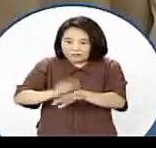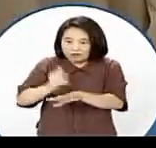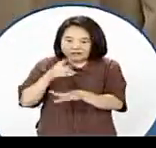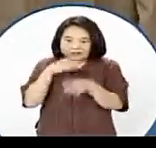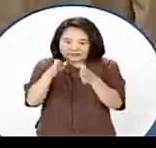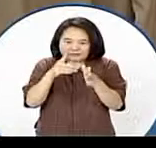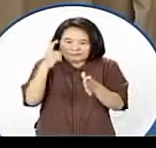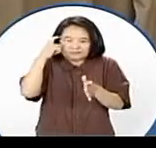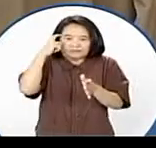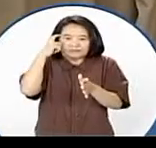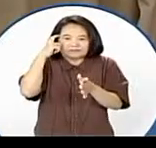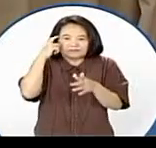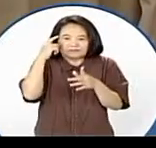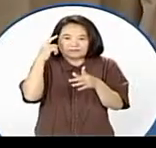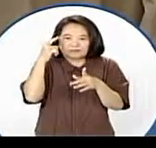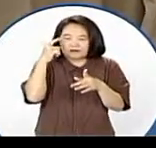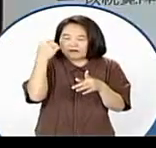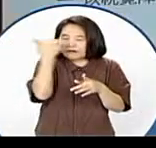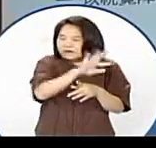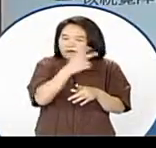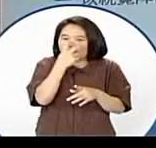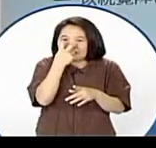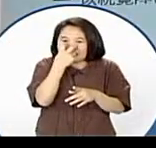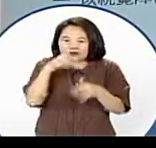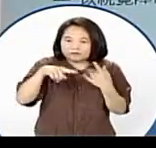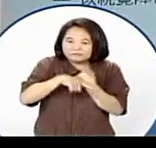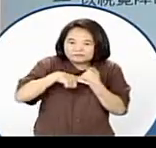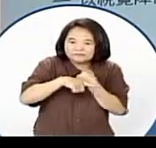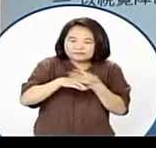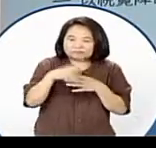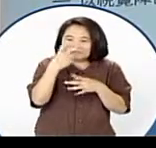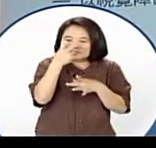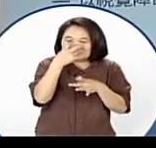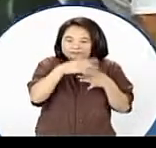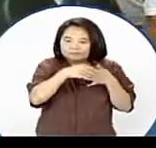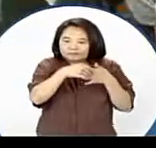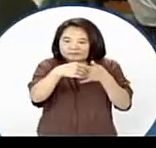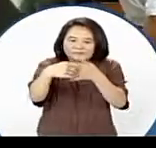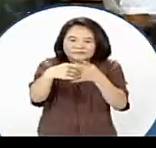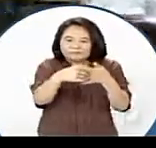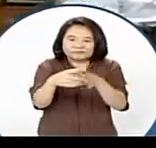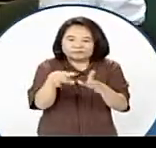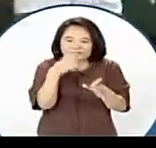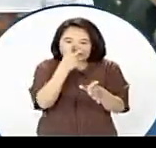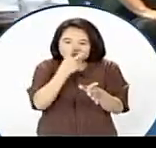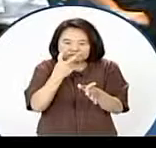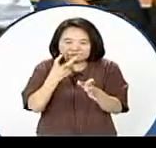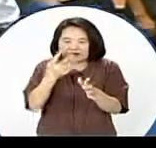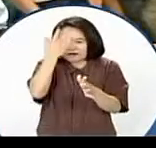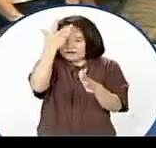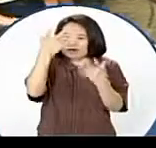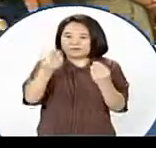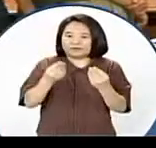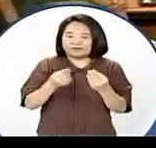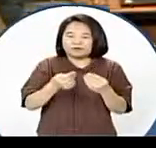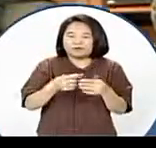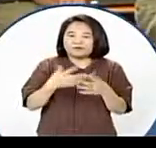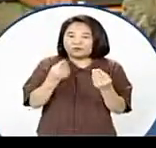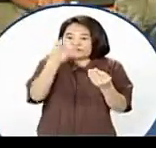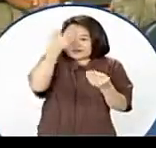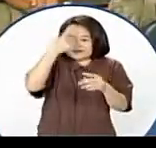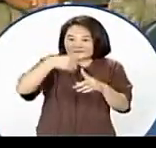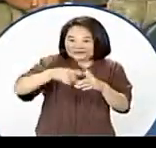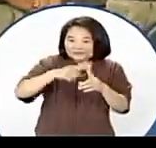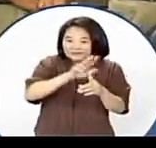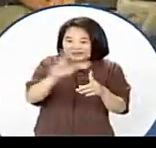还有好点点就看不到的结果，来研究开发带这位天智种子某种爱尝试。 那无障碍设计当然不仅止